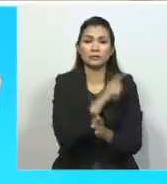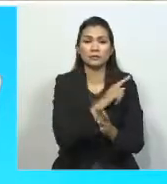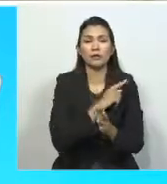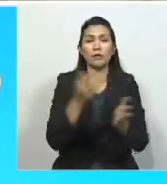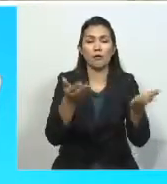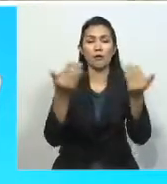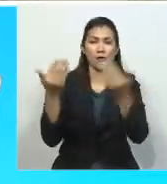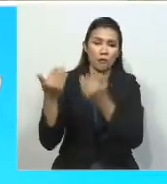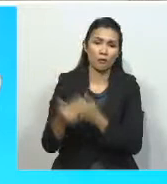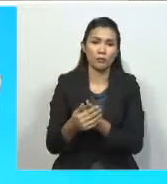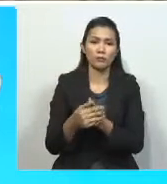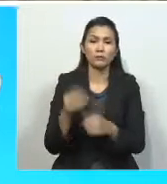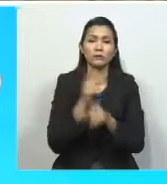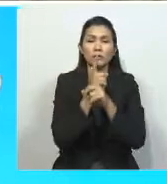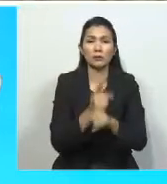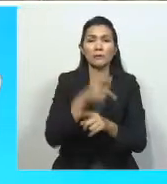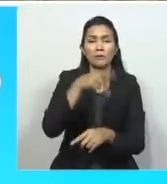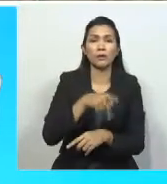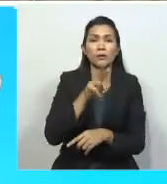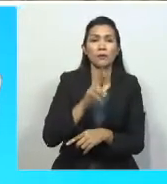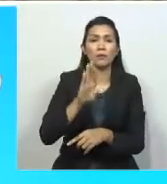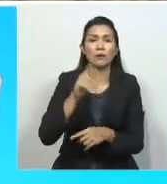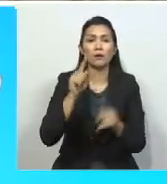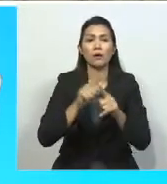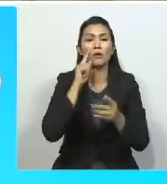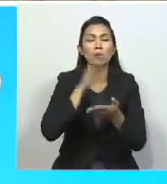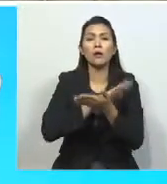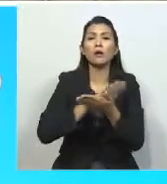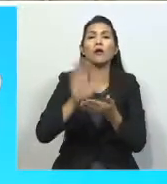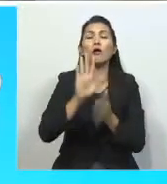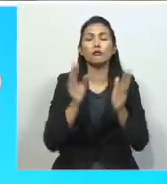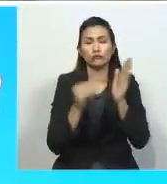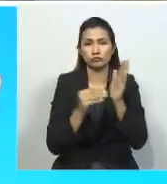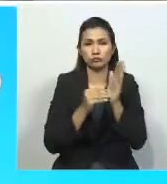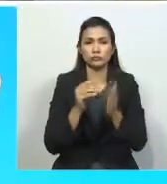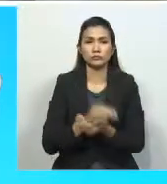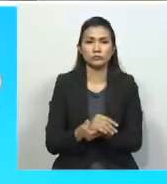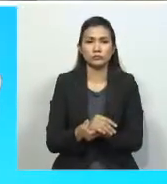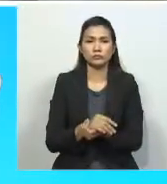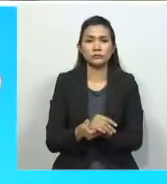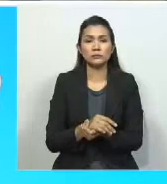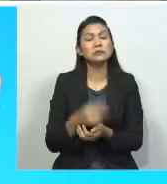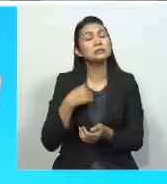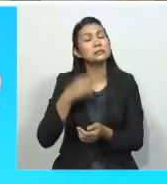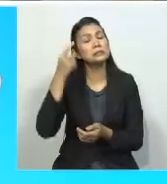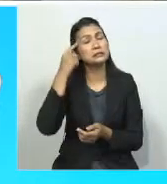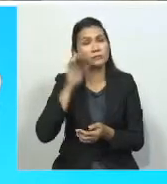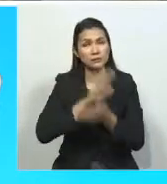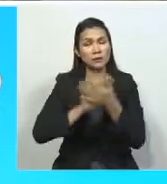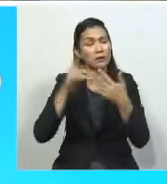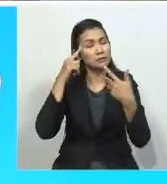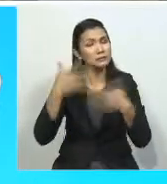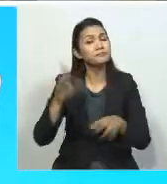ายออกเป็นไปตามพ.ร.บ.รักษาความสะอาดของกรุงเทพมหานครค่ะ คาดการได้ไหมครับว่าจะเรียบร้อยม